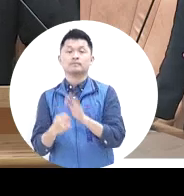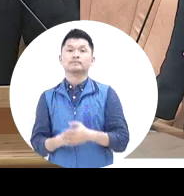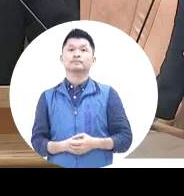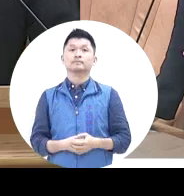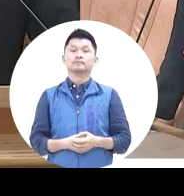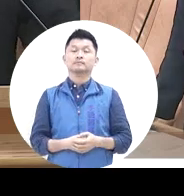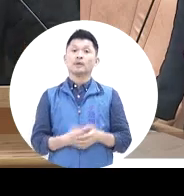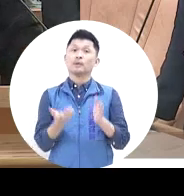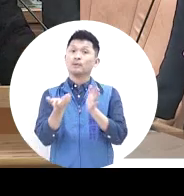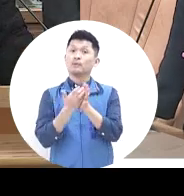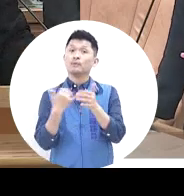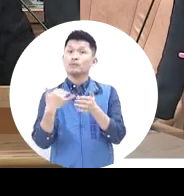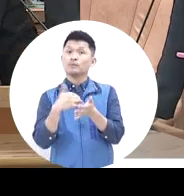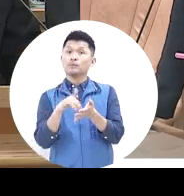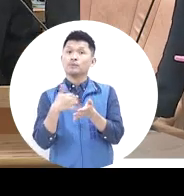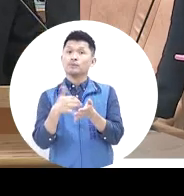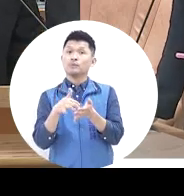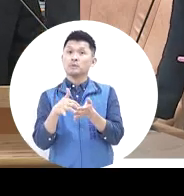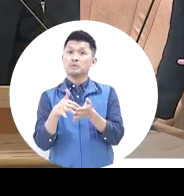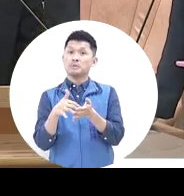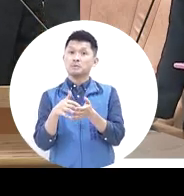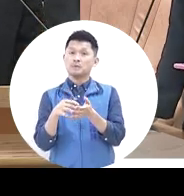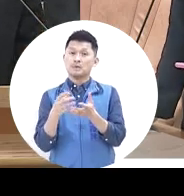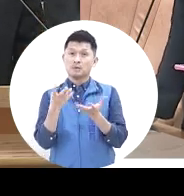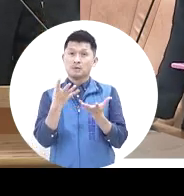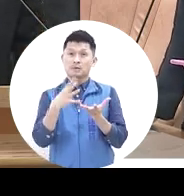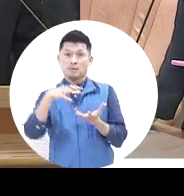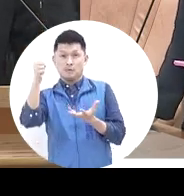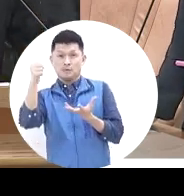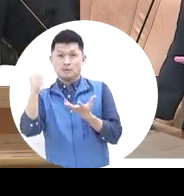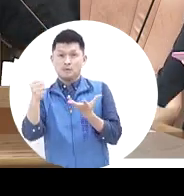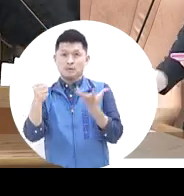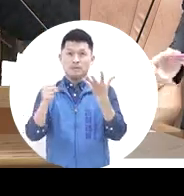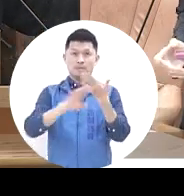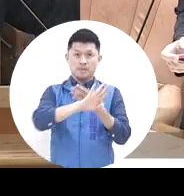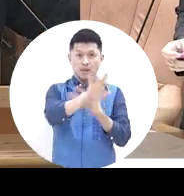个预算会挤压到其他局处的预算吗？ 应